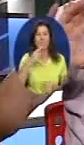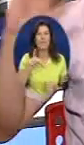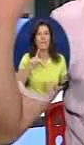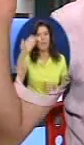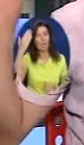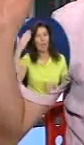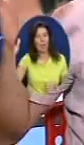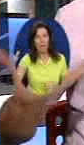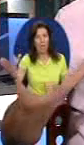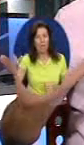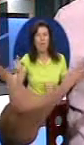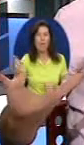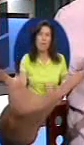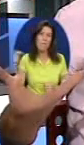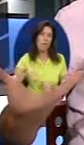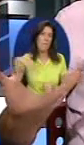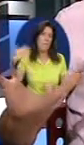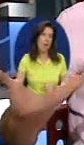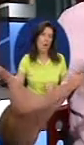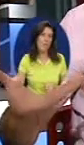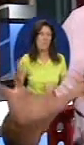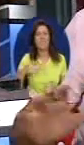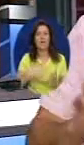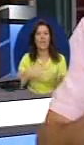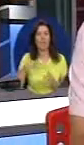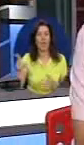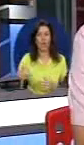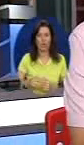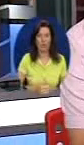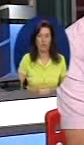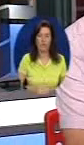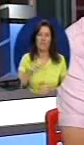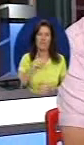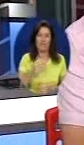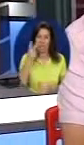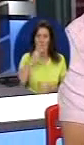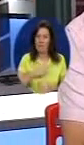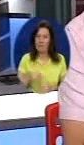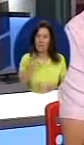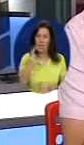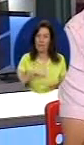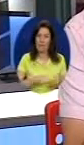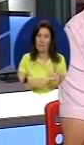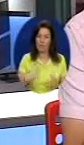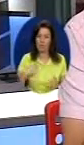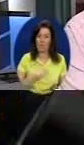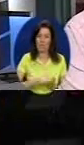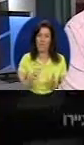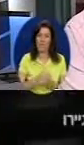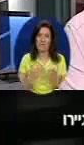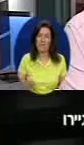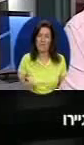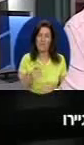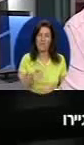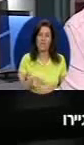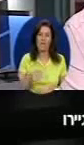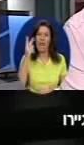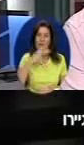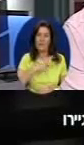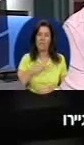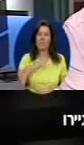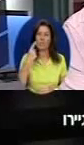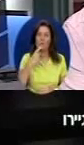אתה לא יודע מי זה, ולכן אתה צריך לבדוק אותו. אבל אנחנו צריכים להבין, זאת אחת המטרות שאני כתבתי את הספר הזה, היא בעצם להבין שמדובר